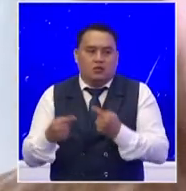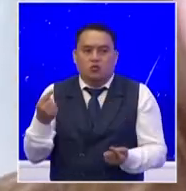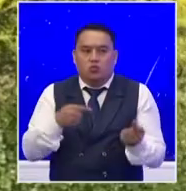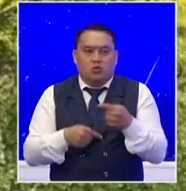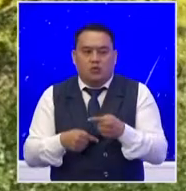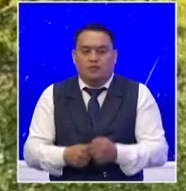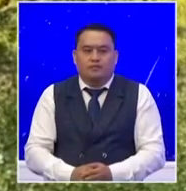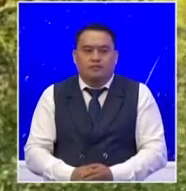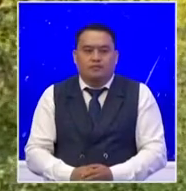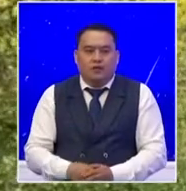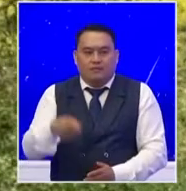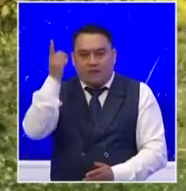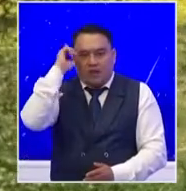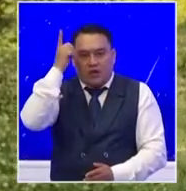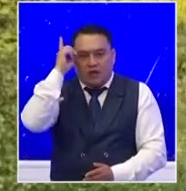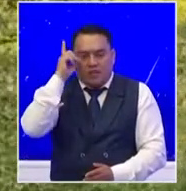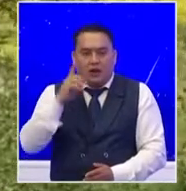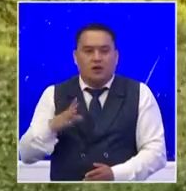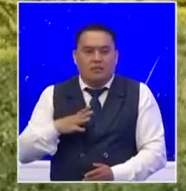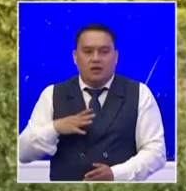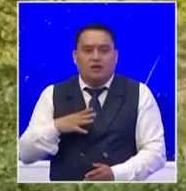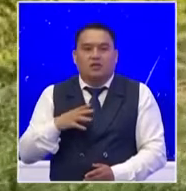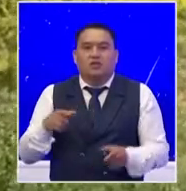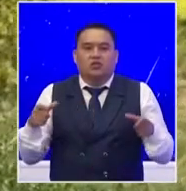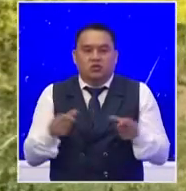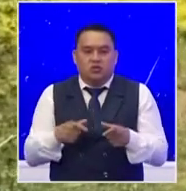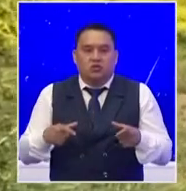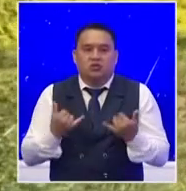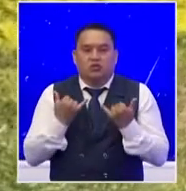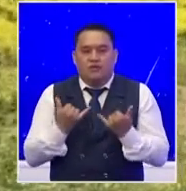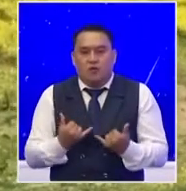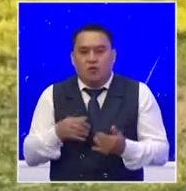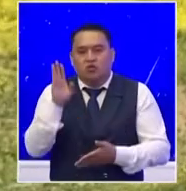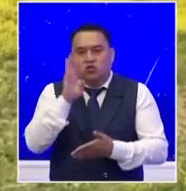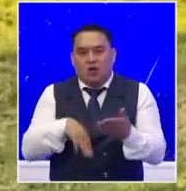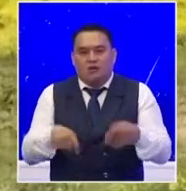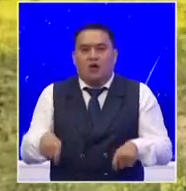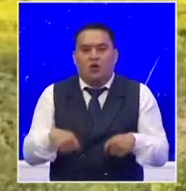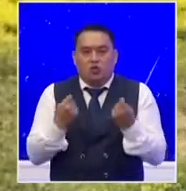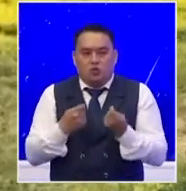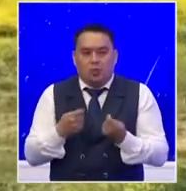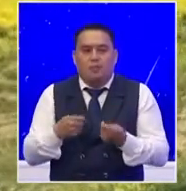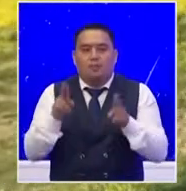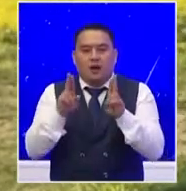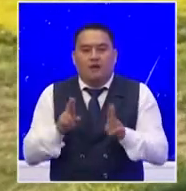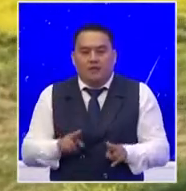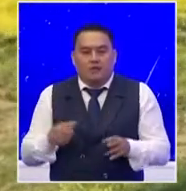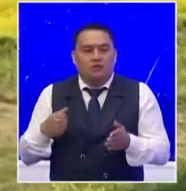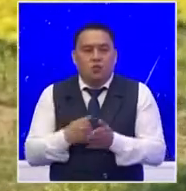Вот. А вот в Германии чуть жестче относятся к режиму карантина до сих пор. Штрафы за нарушение общепринятых правил